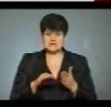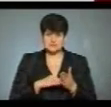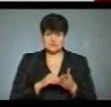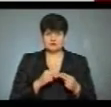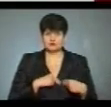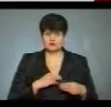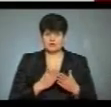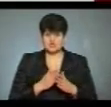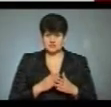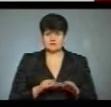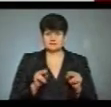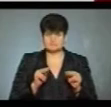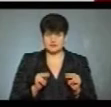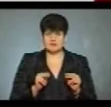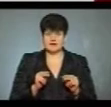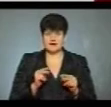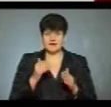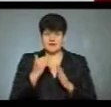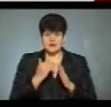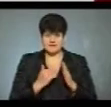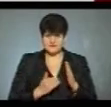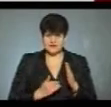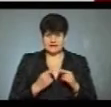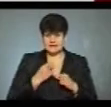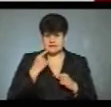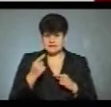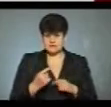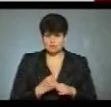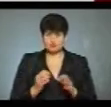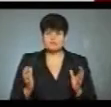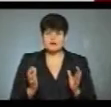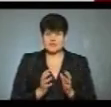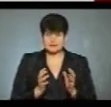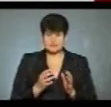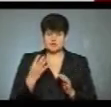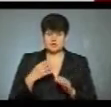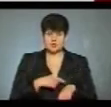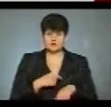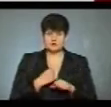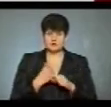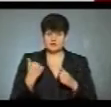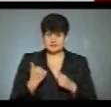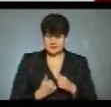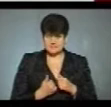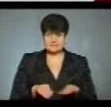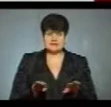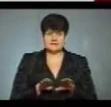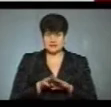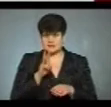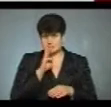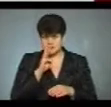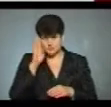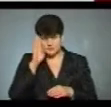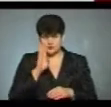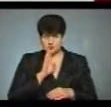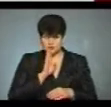трудові книжки, легалізувати гнучкий графік і дистанційну роботу, зберегти 40-годинний робочий тиждень, зрівняти заробітні плати чоловіків та